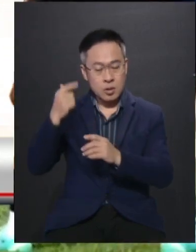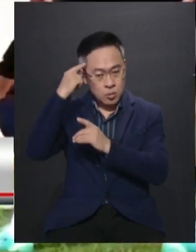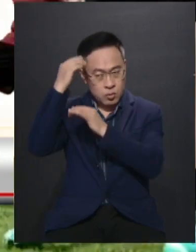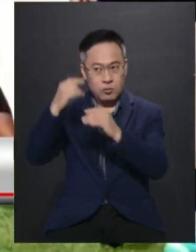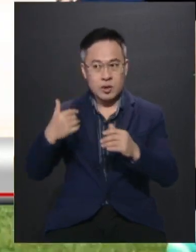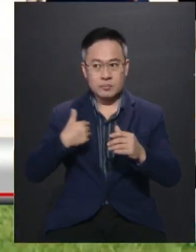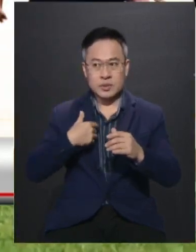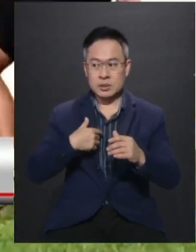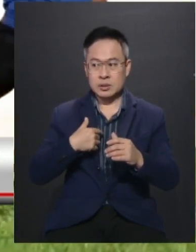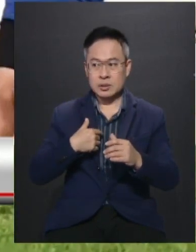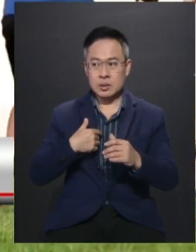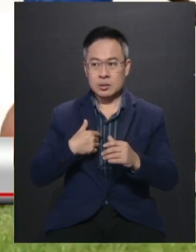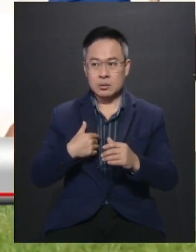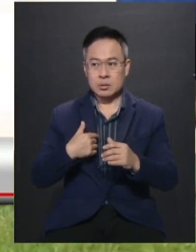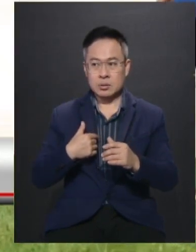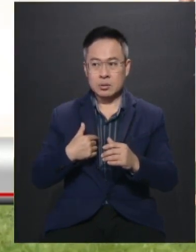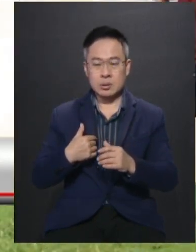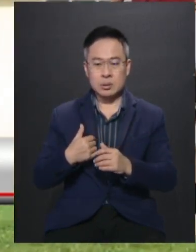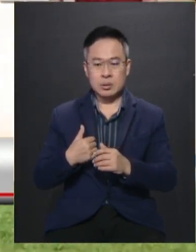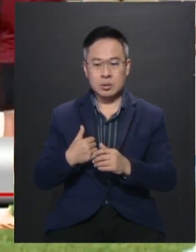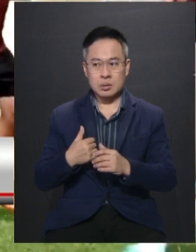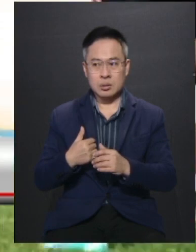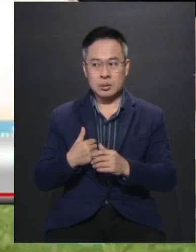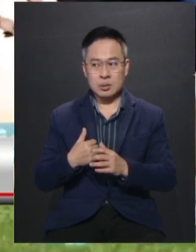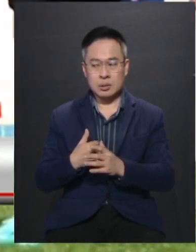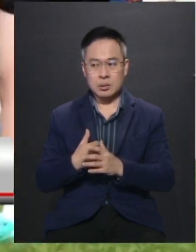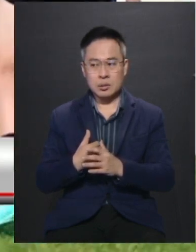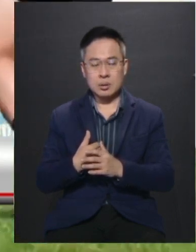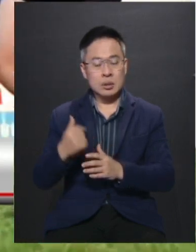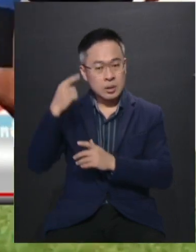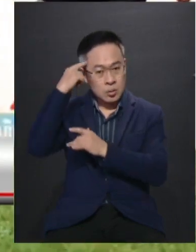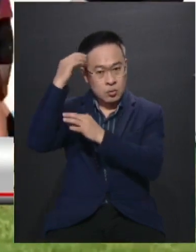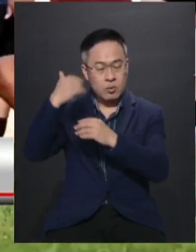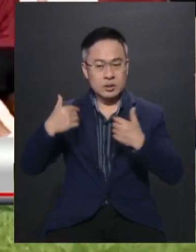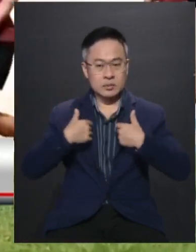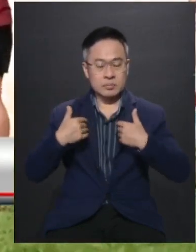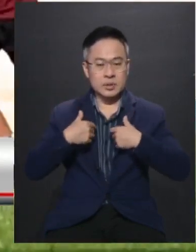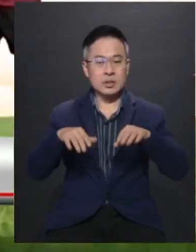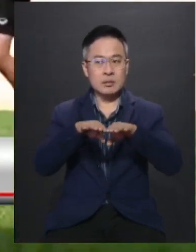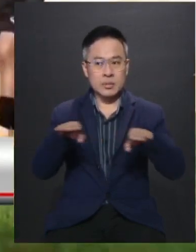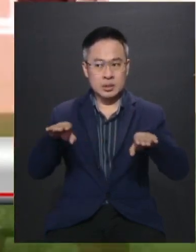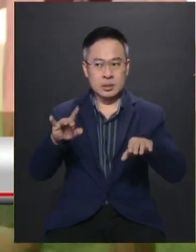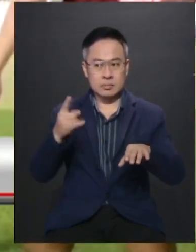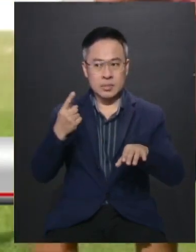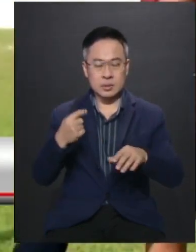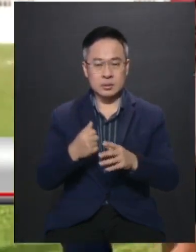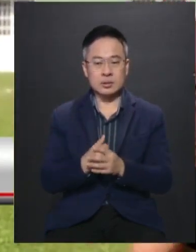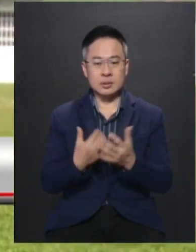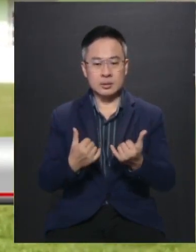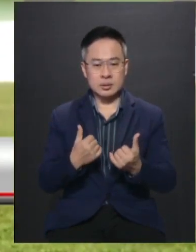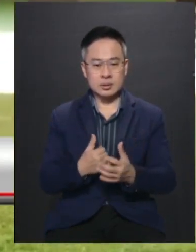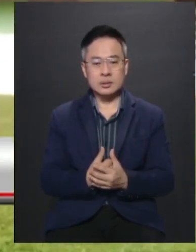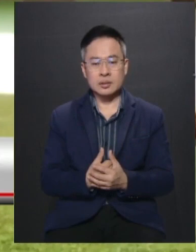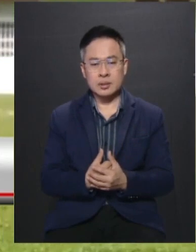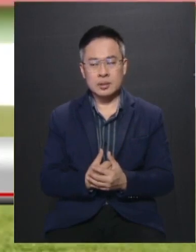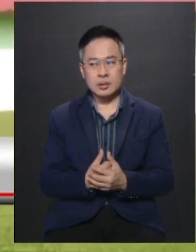เรื่องสภาพอากาศและสภาพสนามแข่งขันทีมชาติไทยก็ต้องเผชิญกับสภาพอากาศร้อนเพราะต้องแข่งขันเวลา